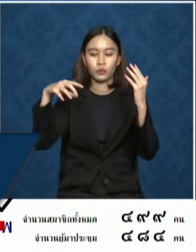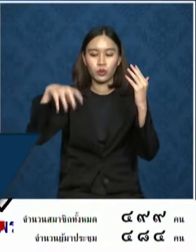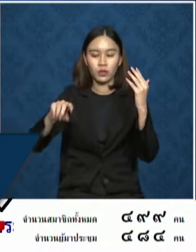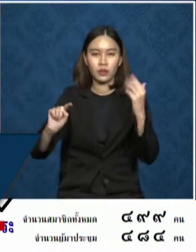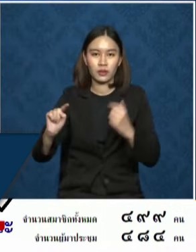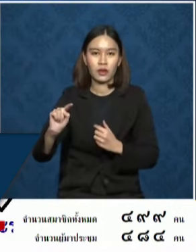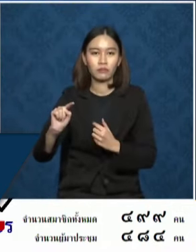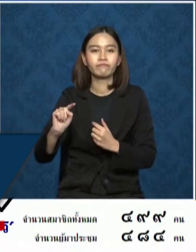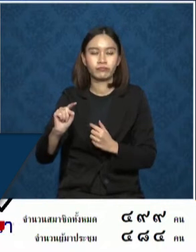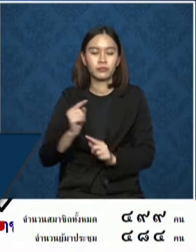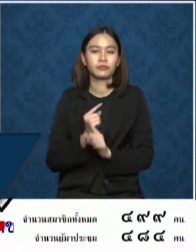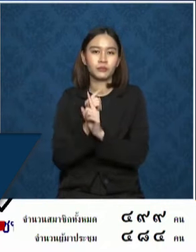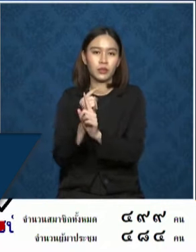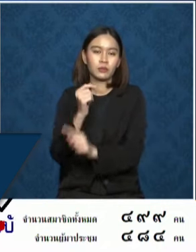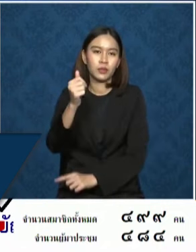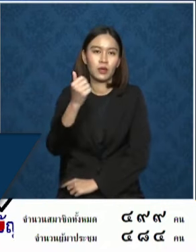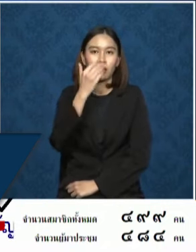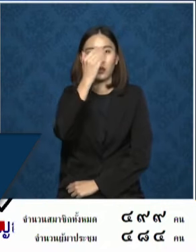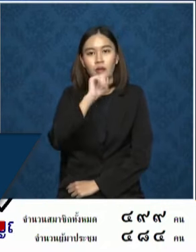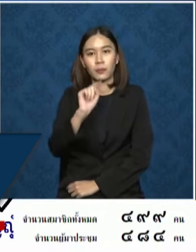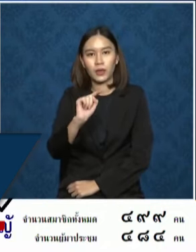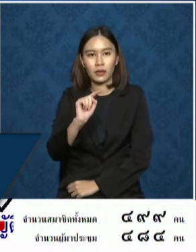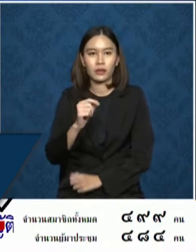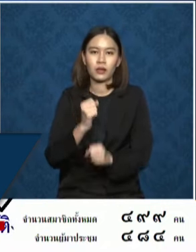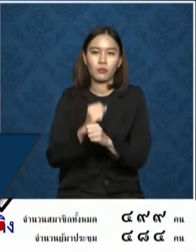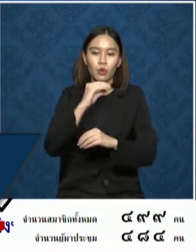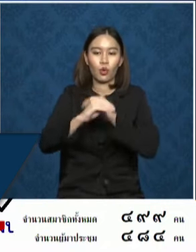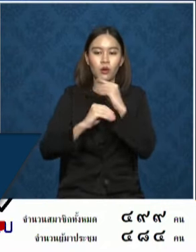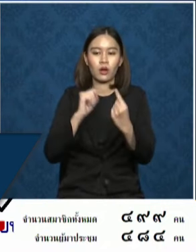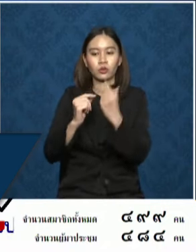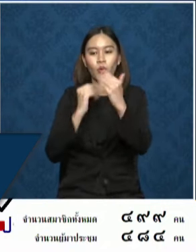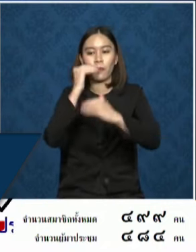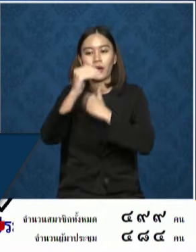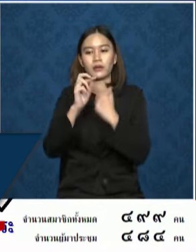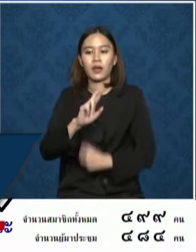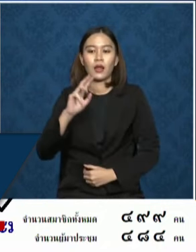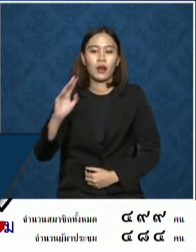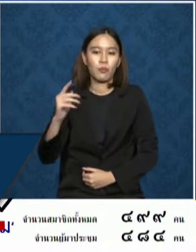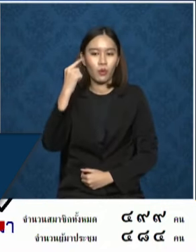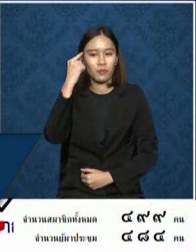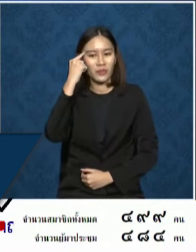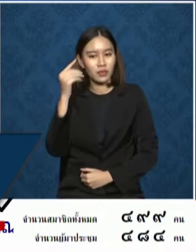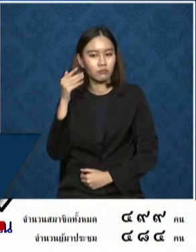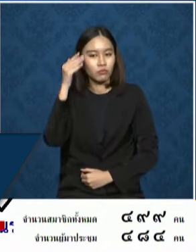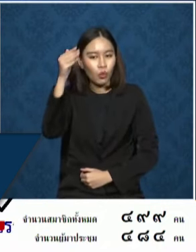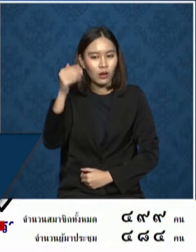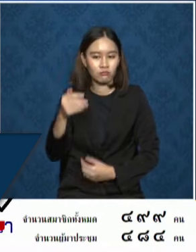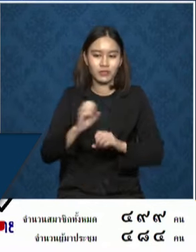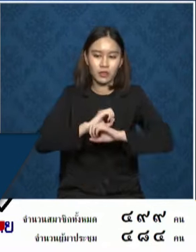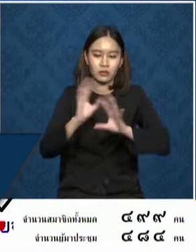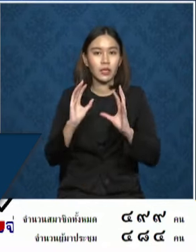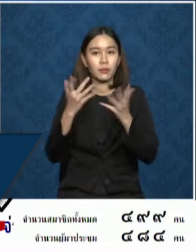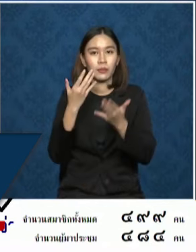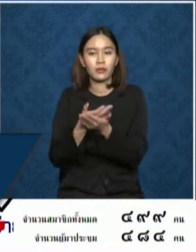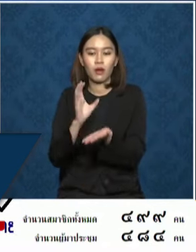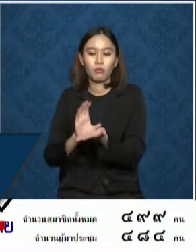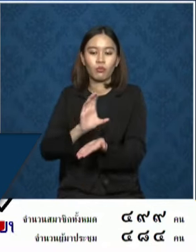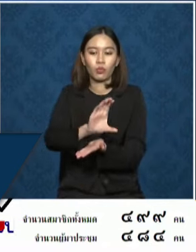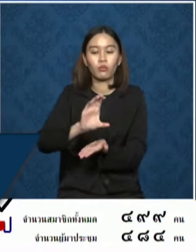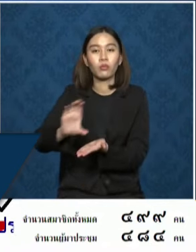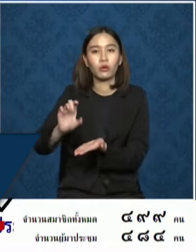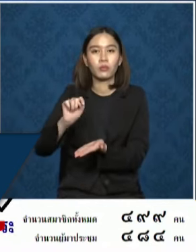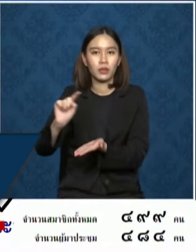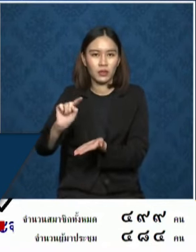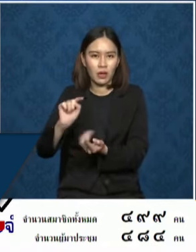ก็คงเป็นเช่นนั้นครับเพราะไม่มีการทำโครงการเพื่อการพัฒนาระบบพยากรที่เป็นชิ้นเป็นอันเลยงบลงทุนส่วนใหญ่นะ